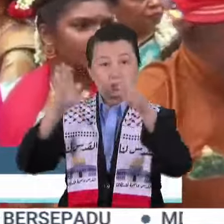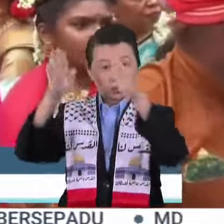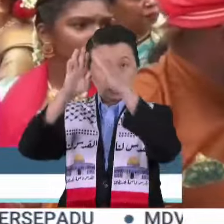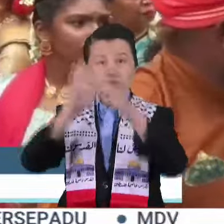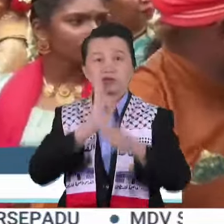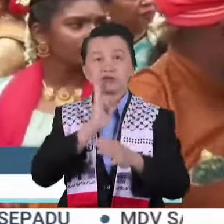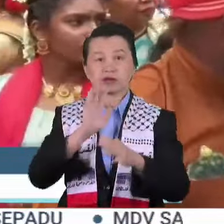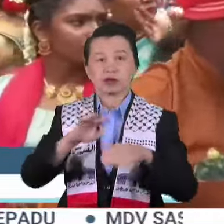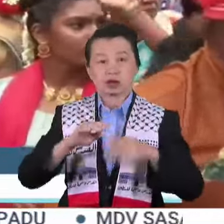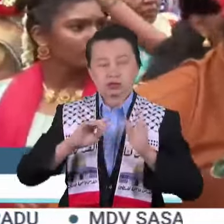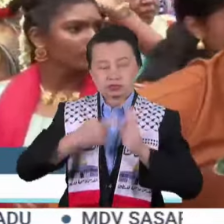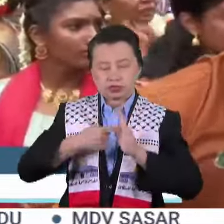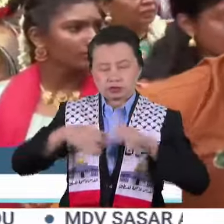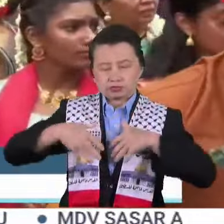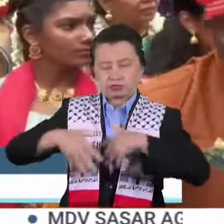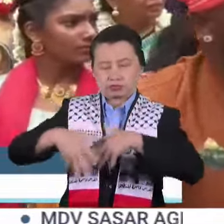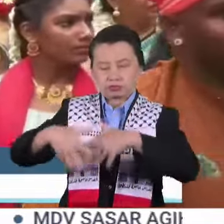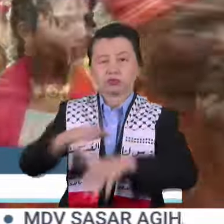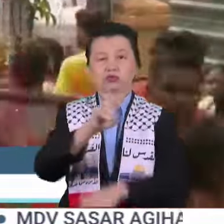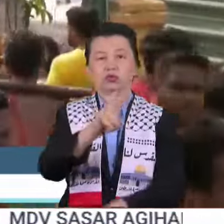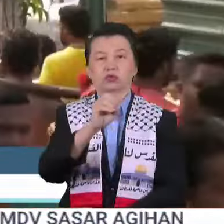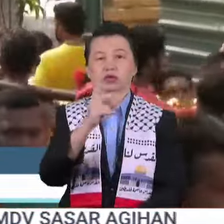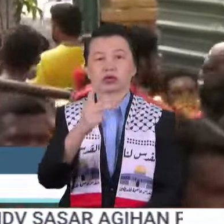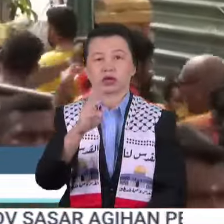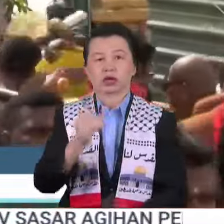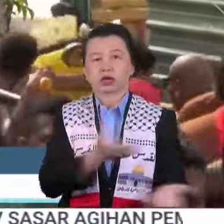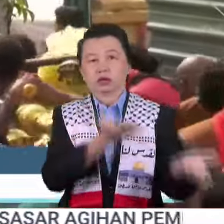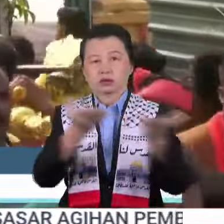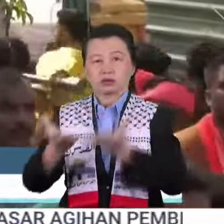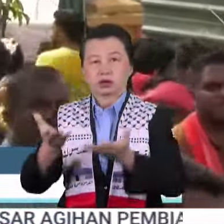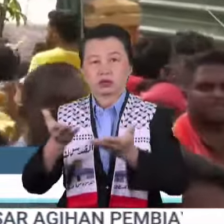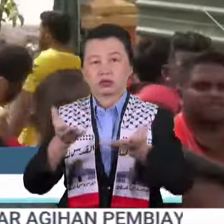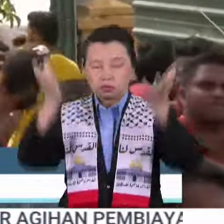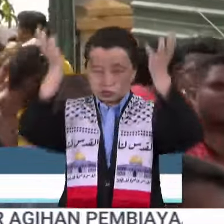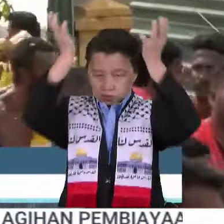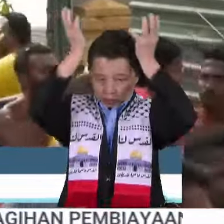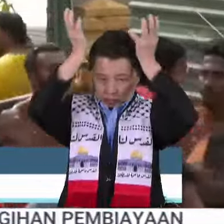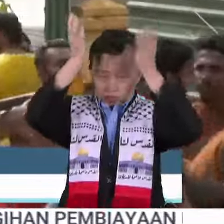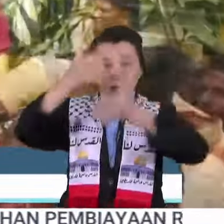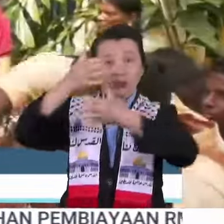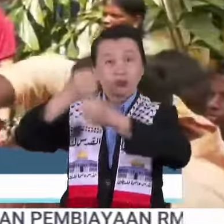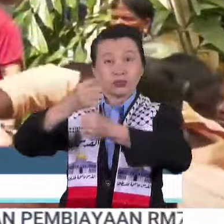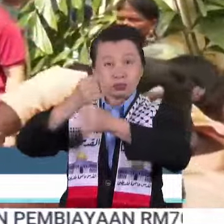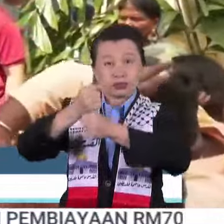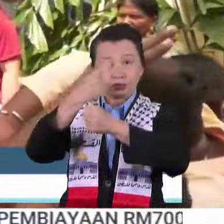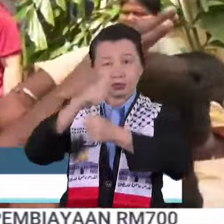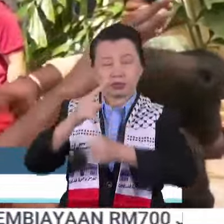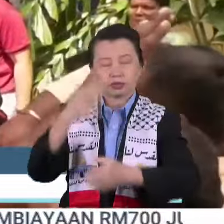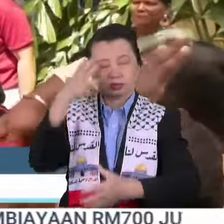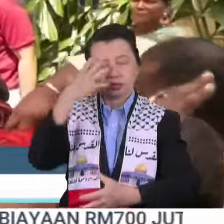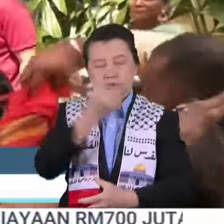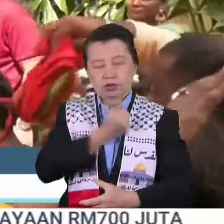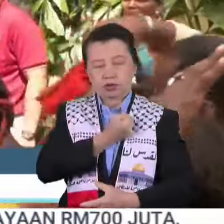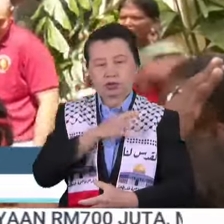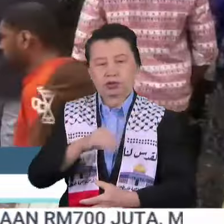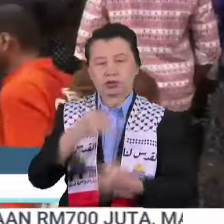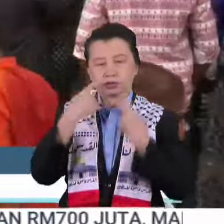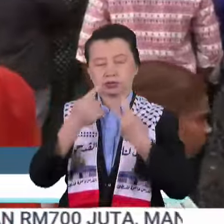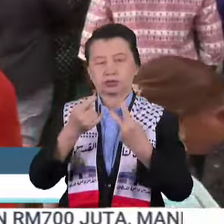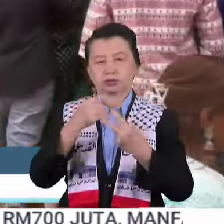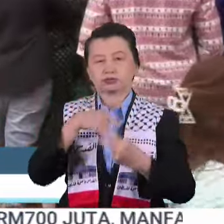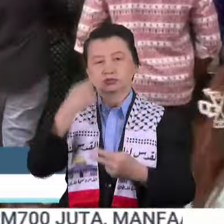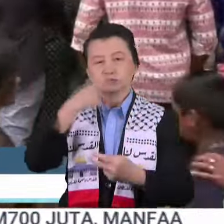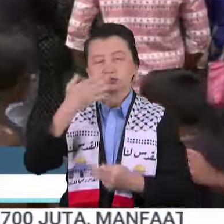perarakan dimulakan dari kuil sepanjang 2 km dengan membawa pal kudam sebagai simbolik menunaikan nazar dan kesyukuran.